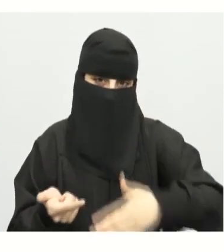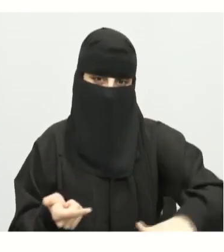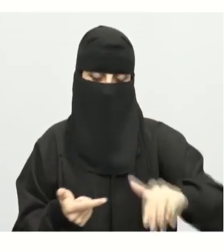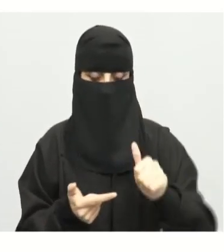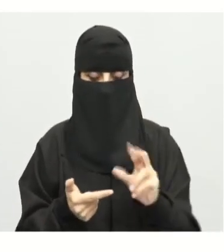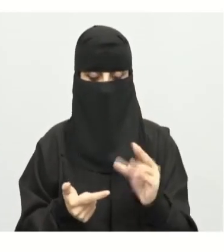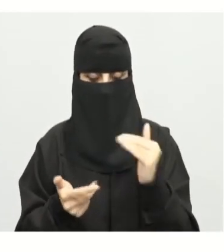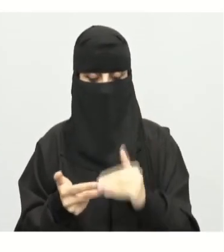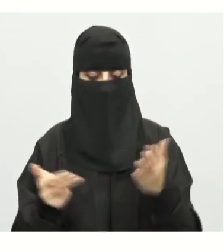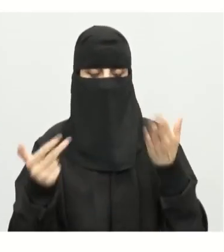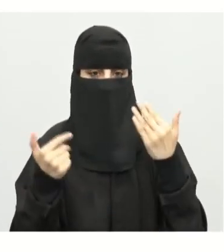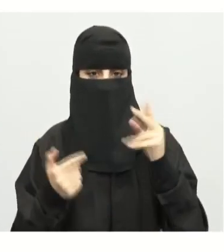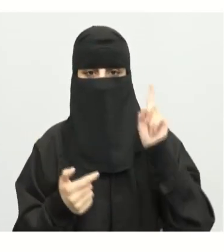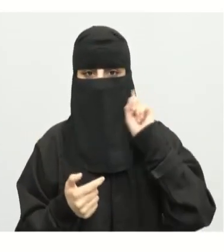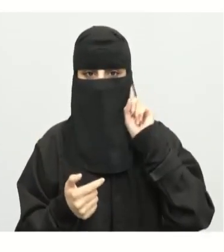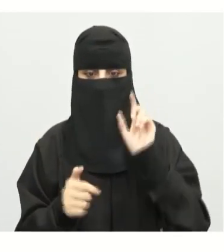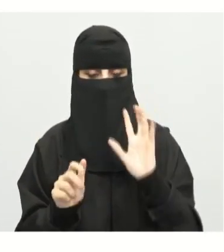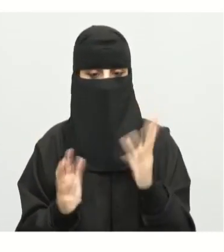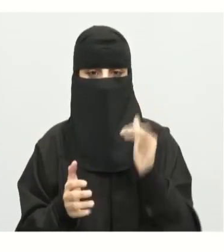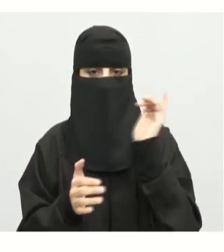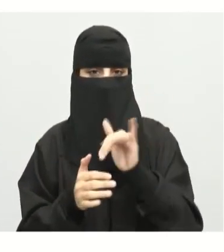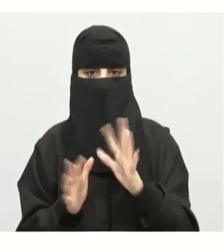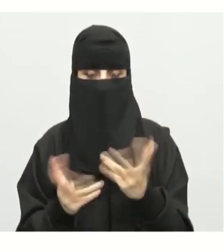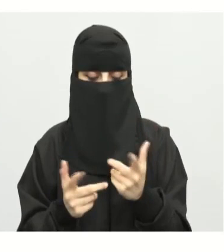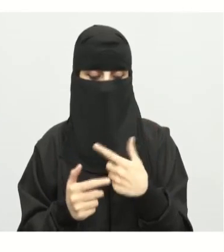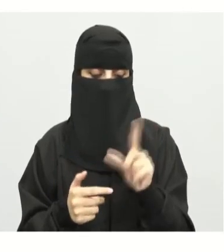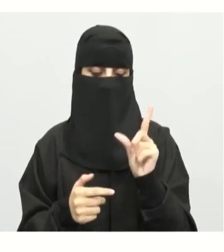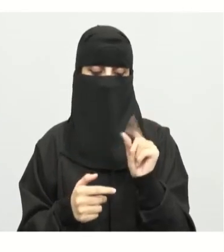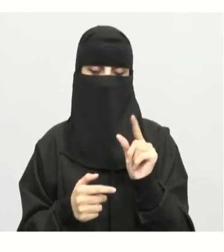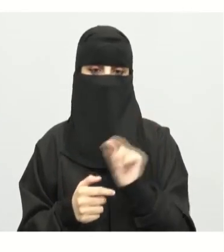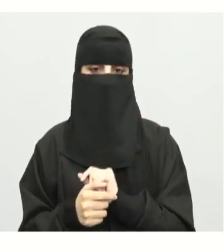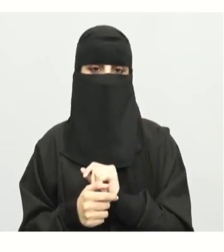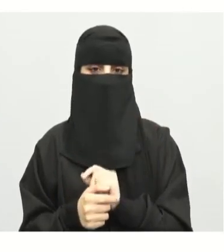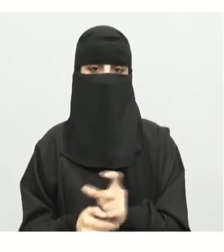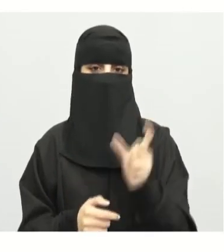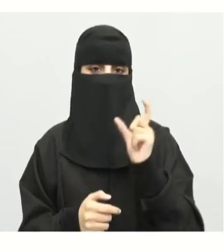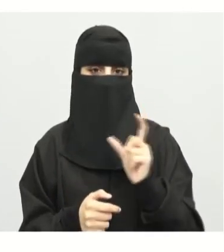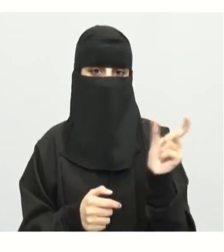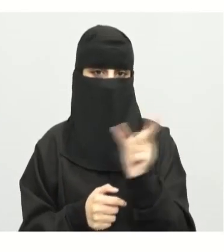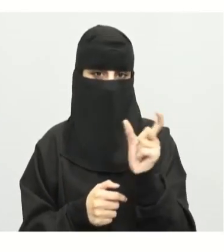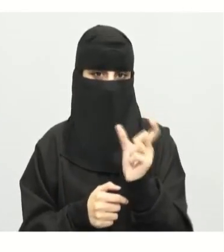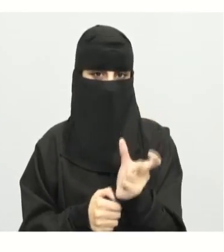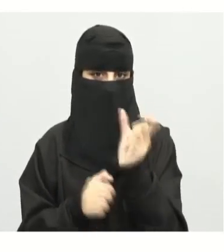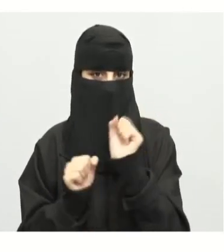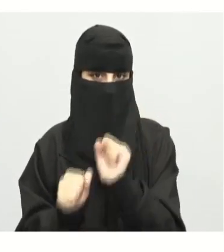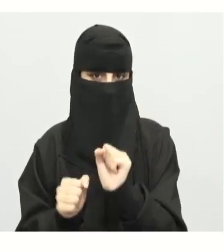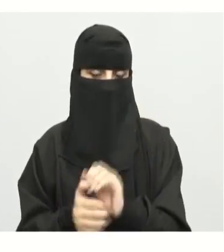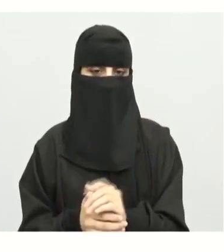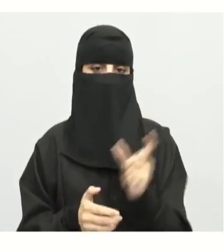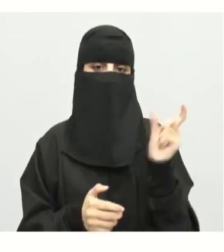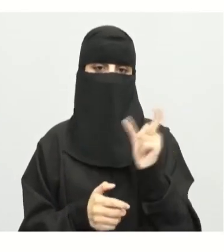مكه المكرمه والمدينه المنوره فيهما ممتاز المسجد الحرام